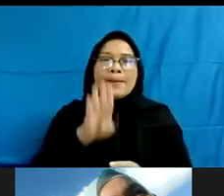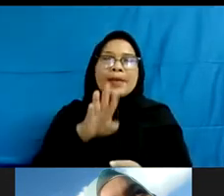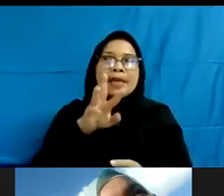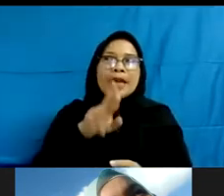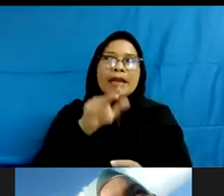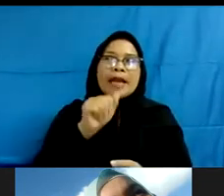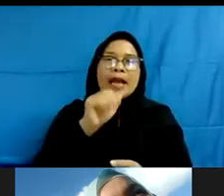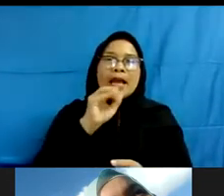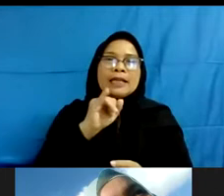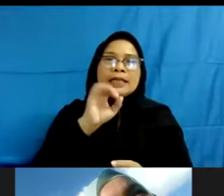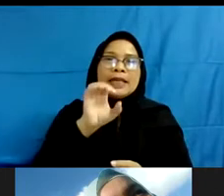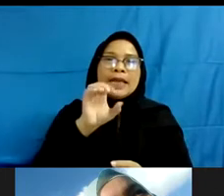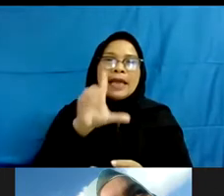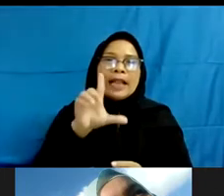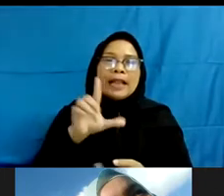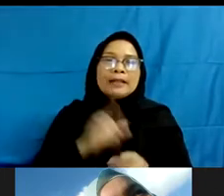Braille. Jadi